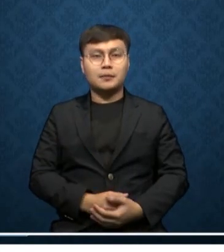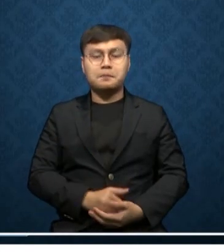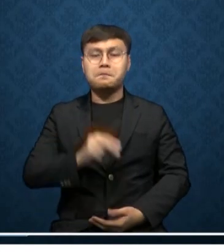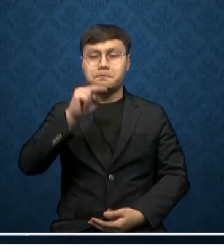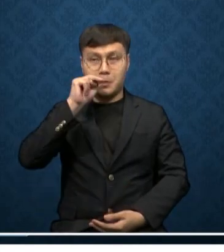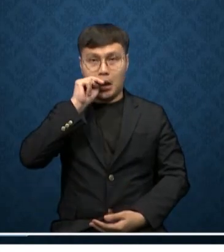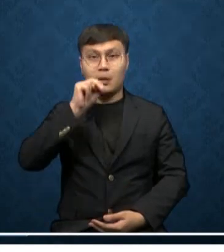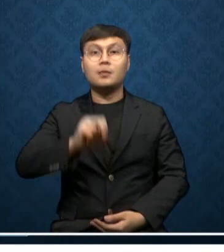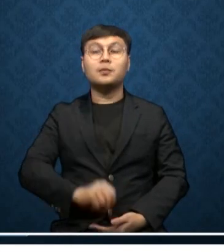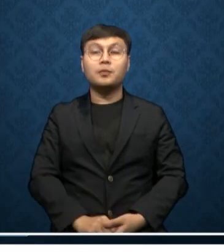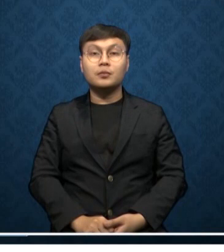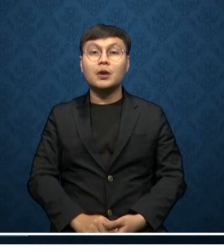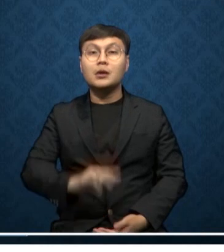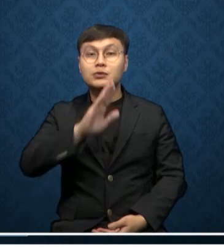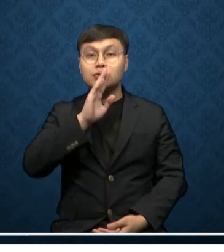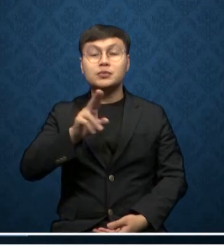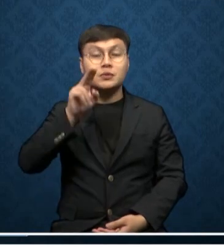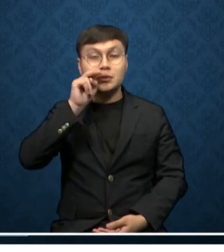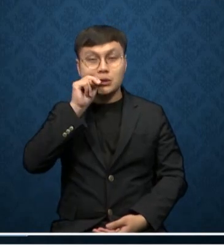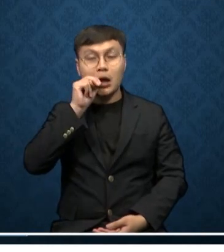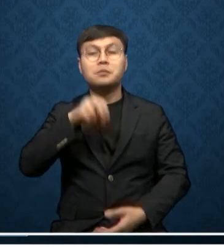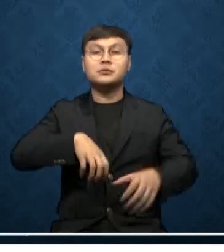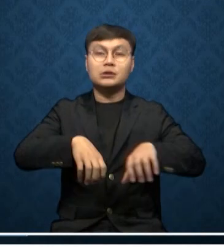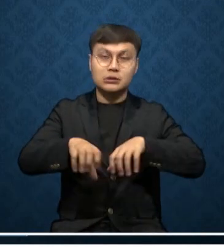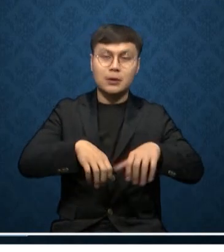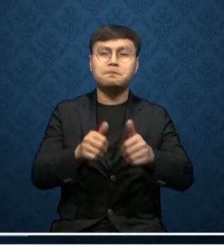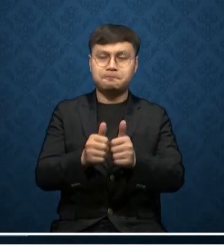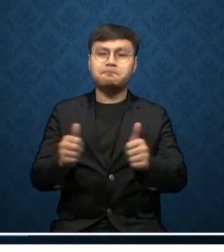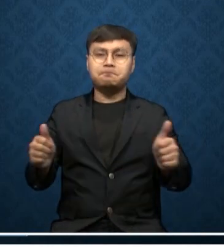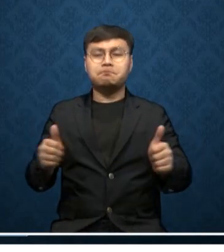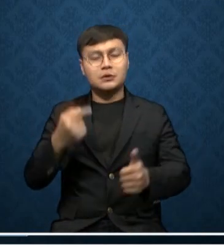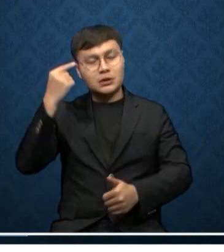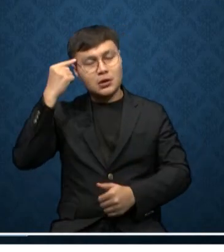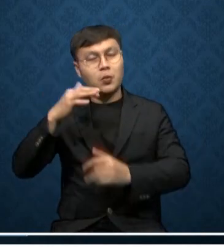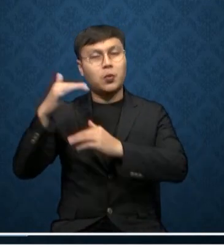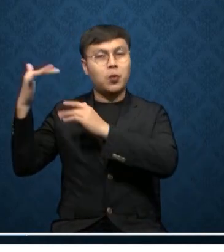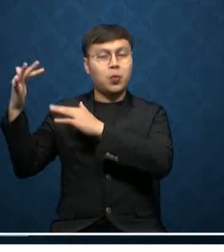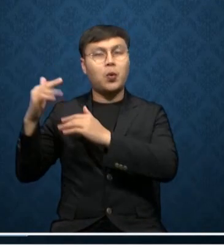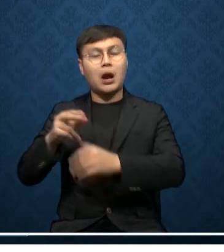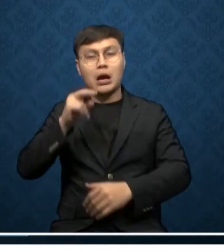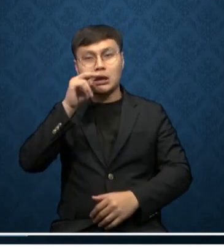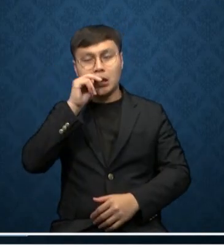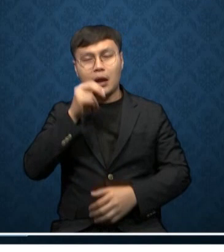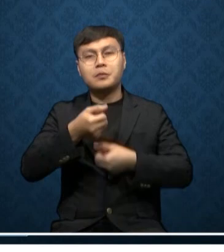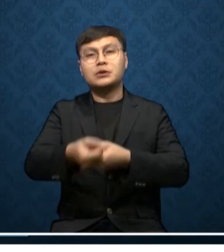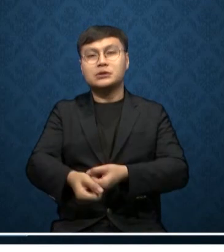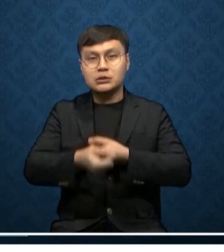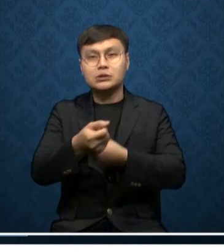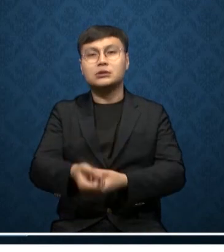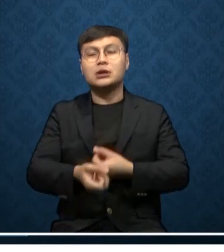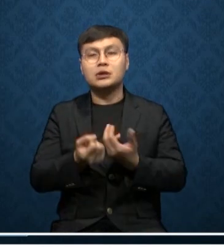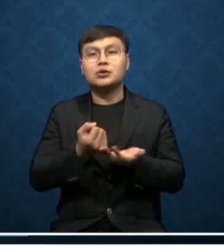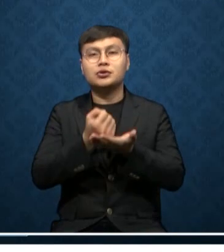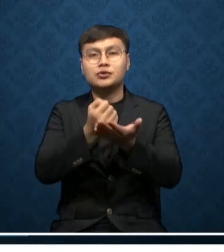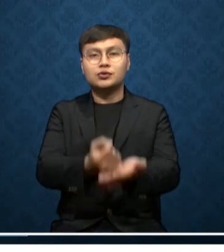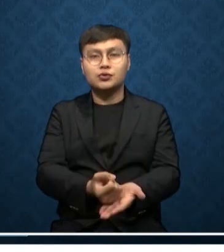คือน้ำถ้าเรามีระบบบริหานการจักน้ำที่ดีเราคาดหวังว่าการพัฒนาด้านการเกษตรที่จะส่งผลต่อการพัฒนาฐาน